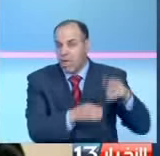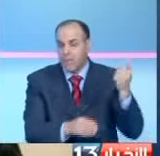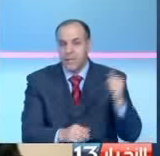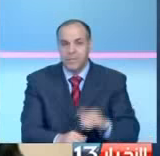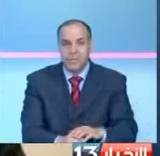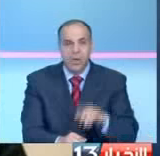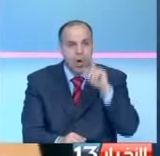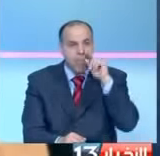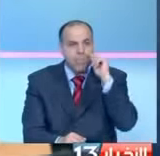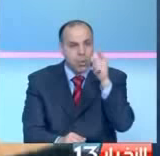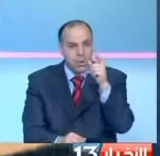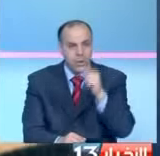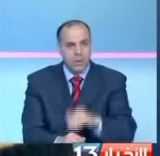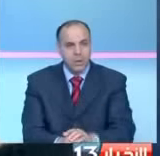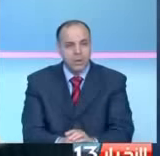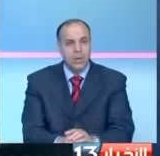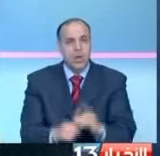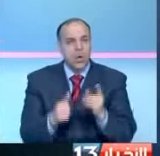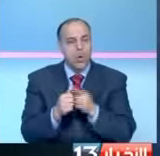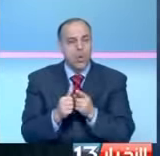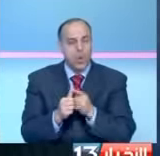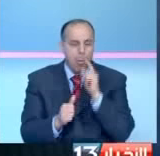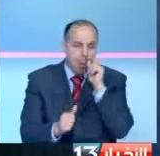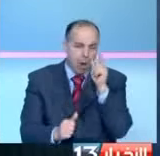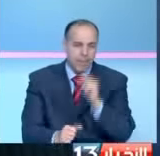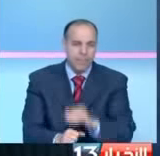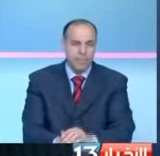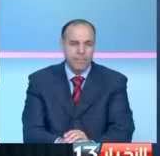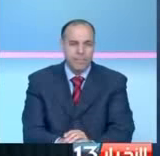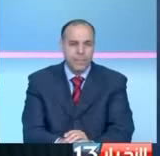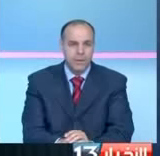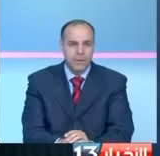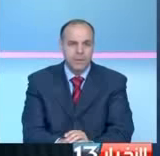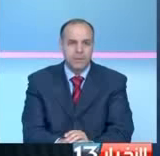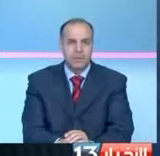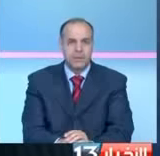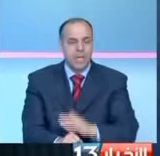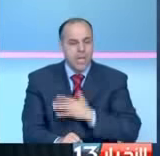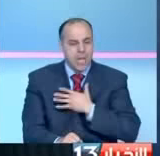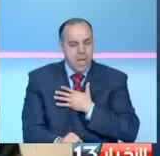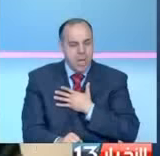بابا الحاجه اللي كانت فيه كان